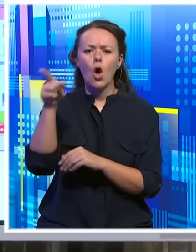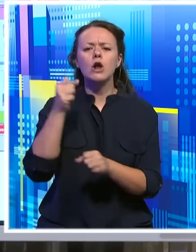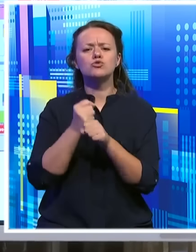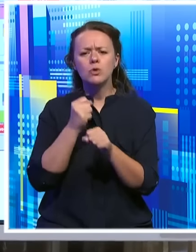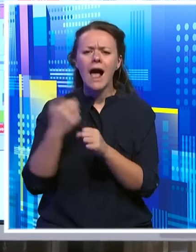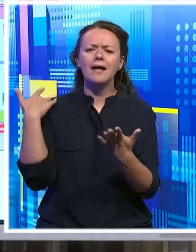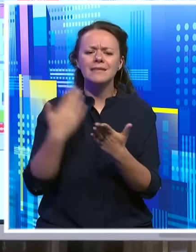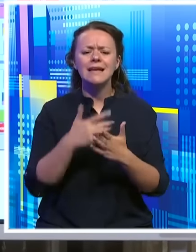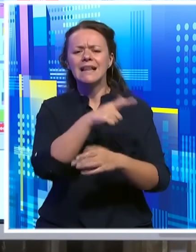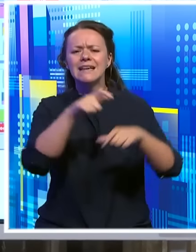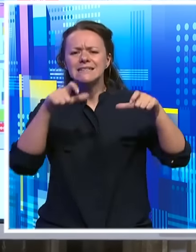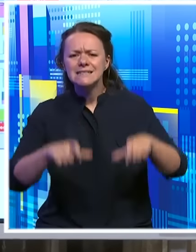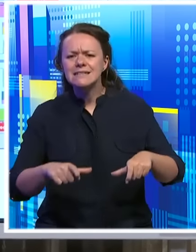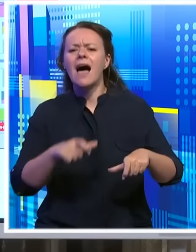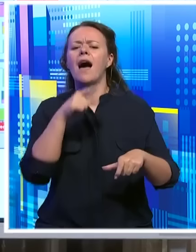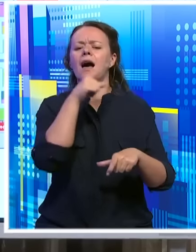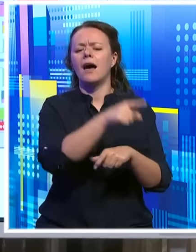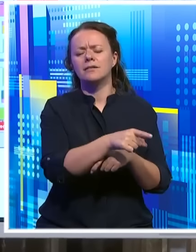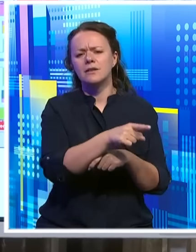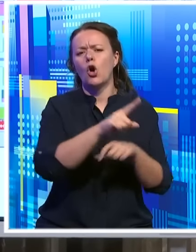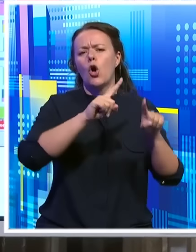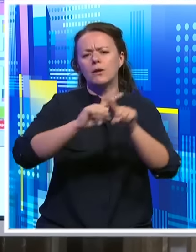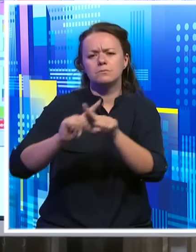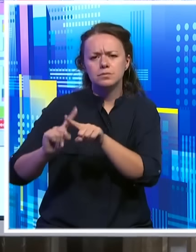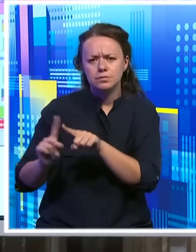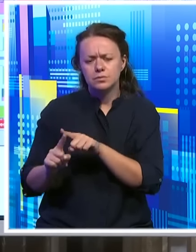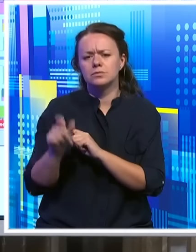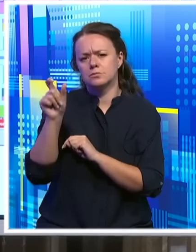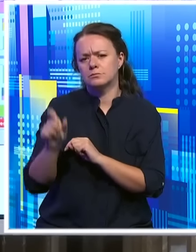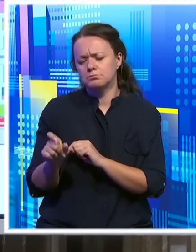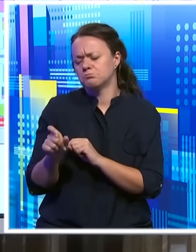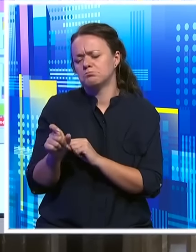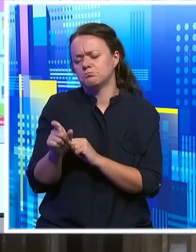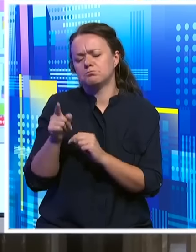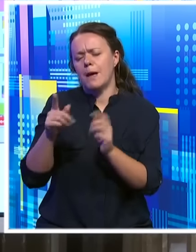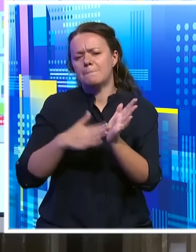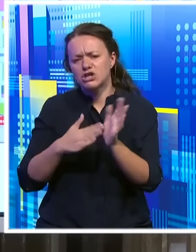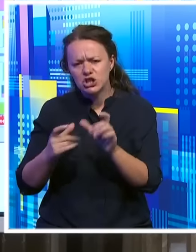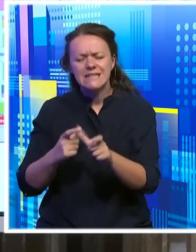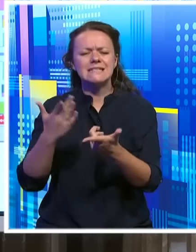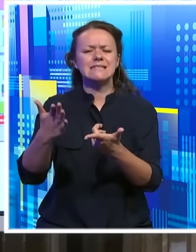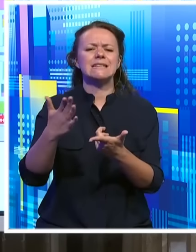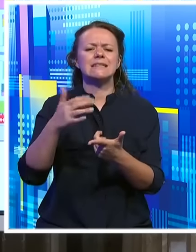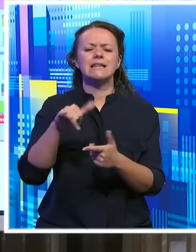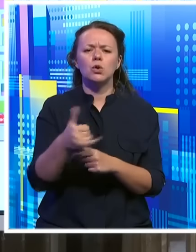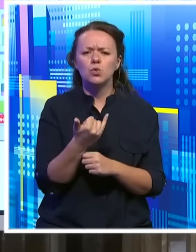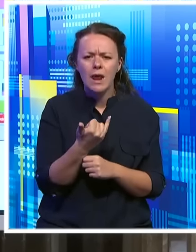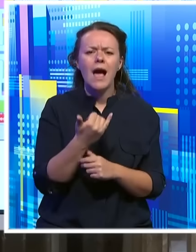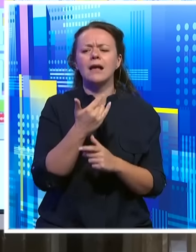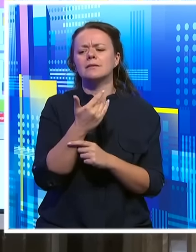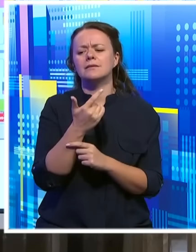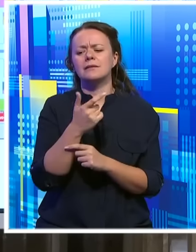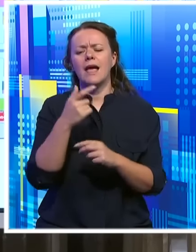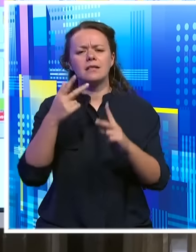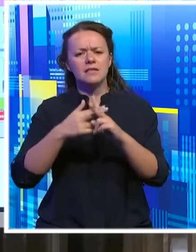sa Florentinom Peresom, kao jednim od najpametnijih i najmoćnijih ljudi sveta, do stadiona Manchester City-a, United-a, Liverpoola, Evertona,